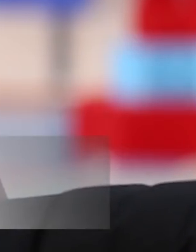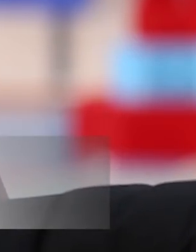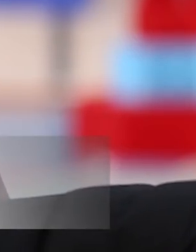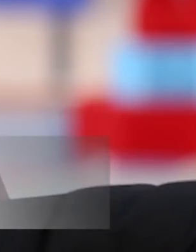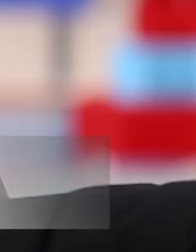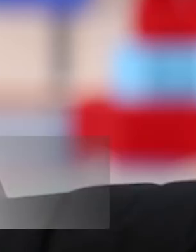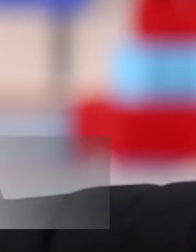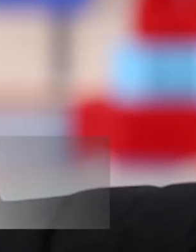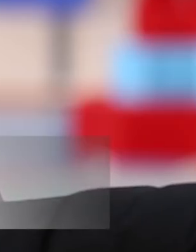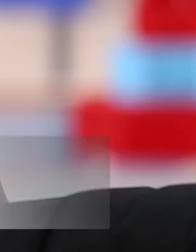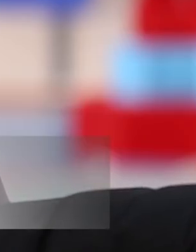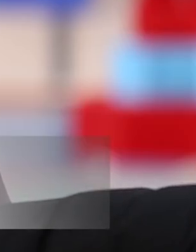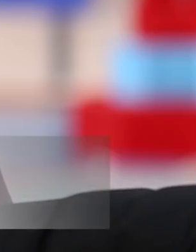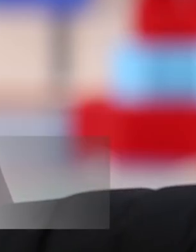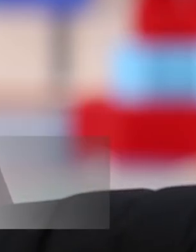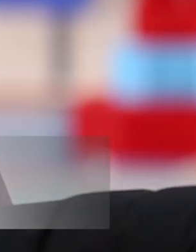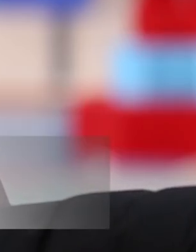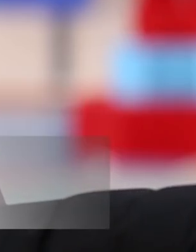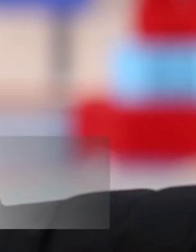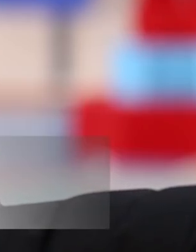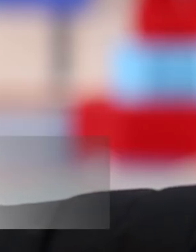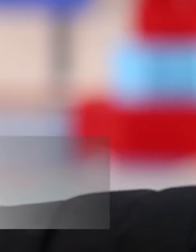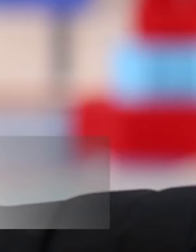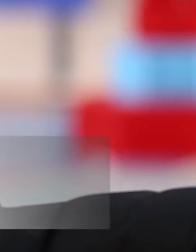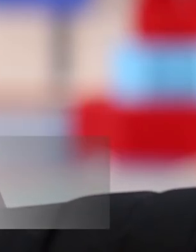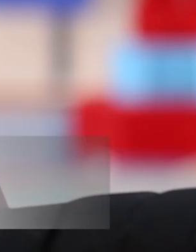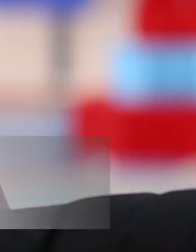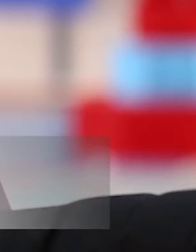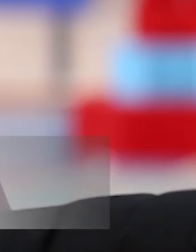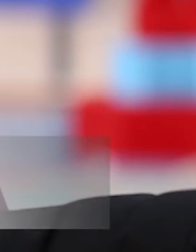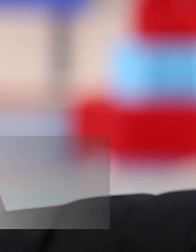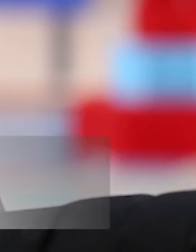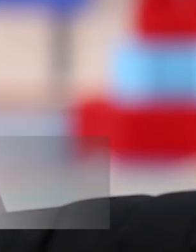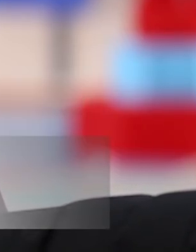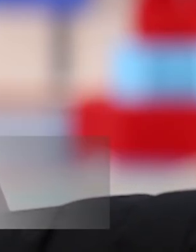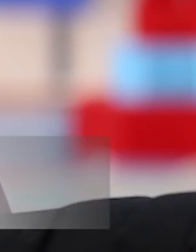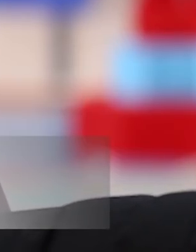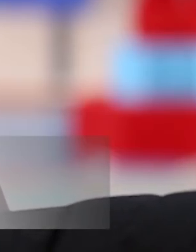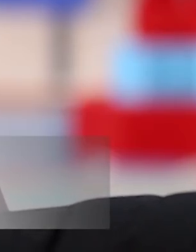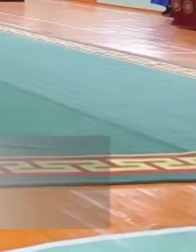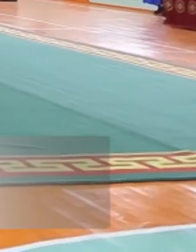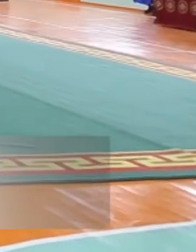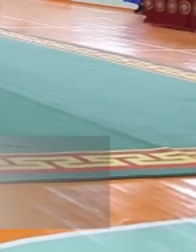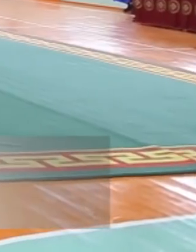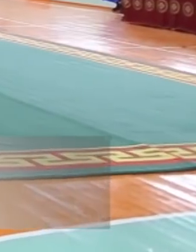ихэд амжилт муутай байсан бол энэ одоо жилээс эхлүүлээд энэ ихэд амжилт илүү их хүчтэй хөгжинө байхаа гэж ингэж харж